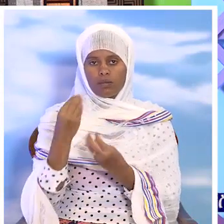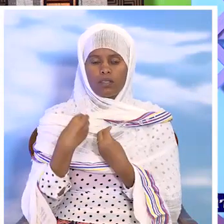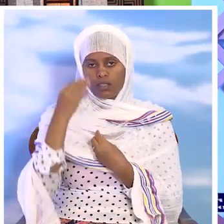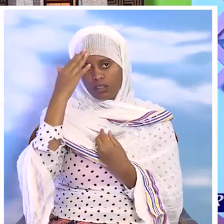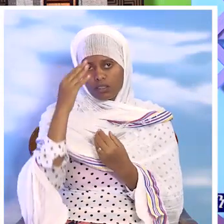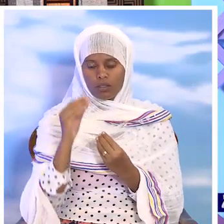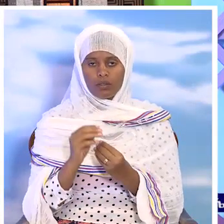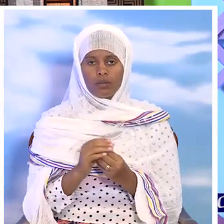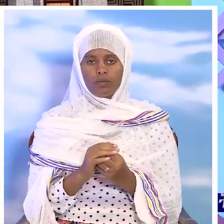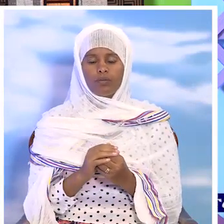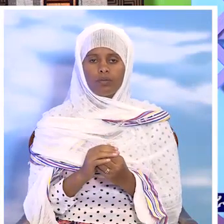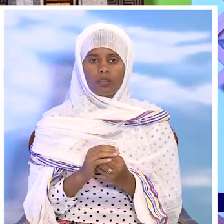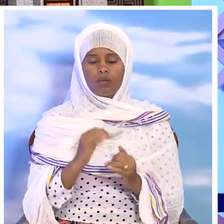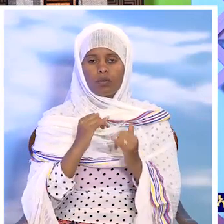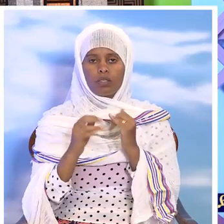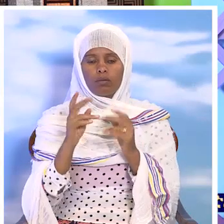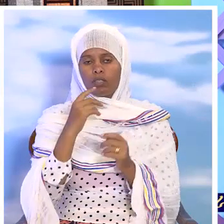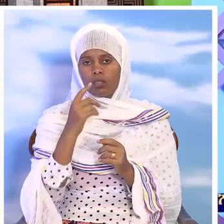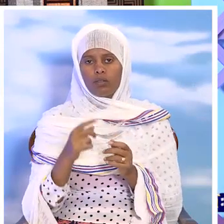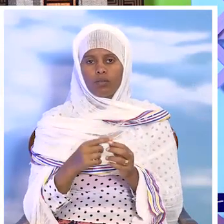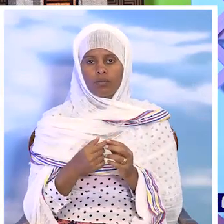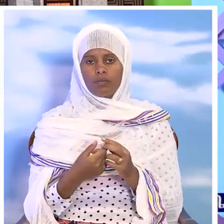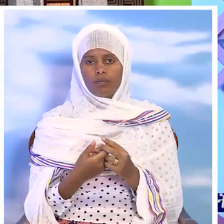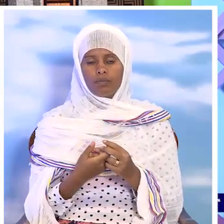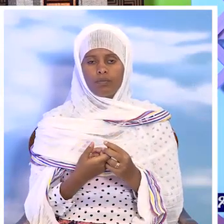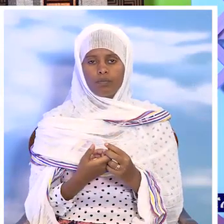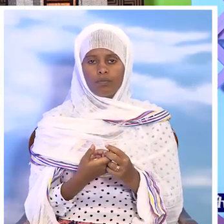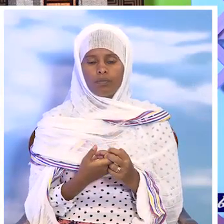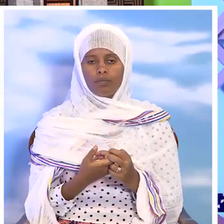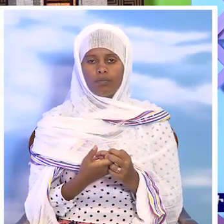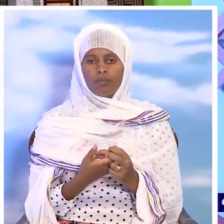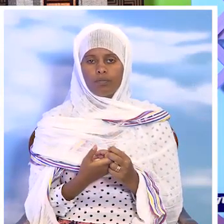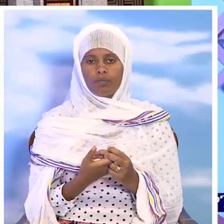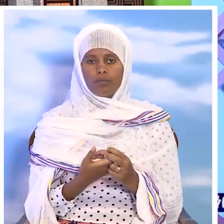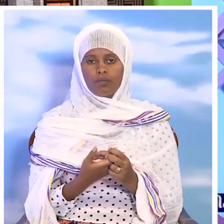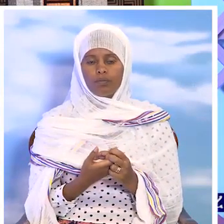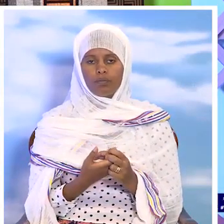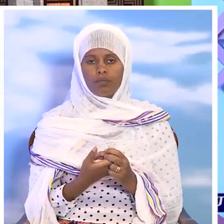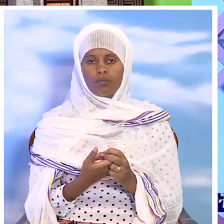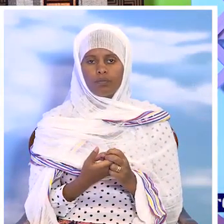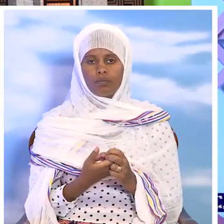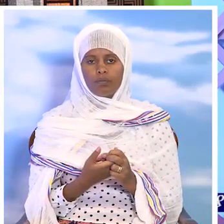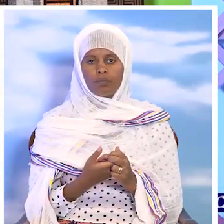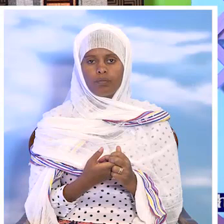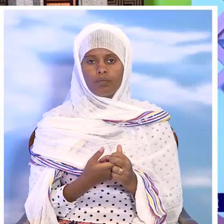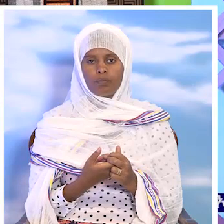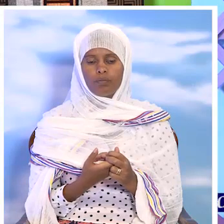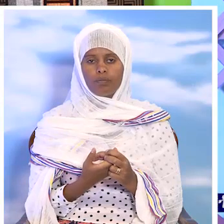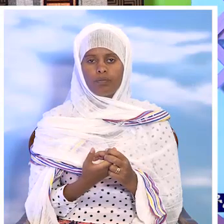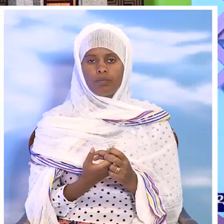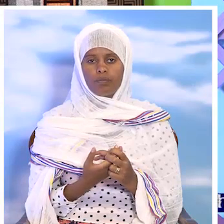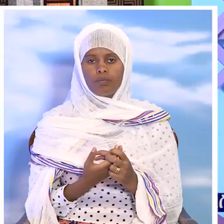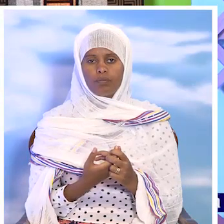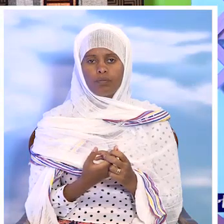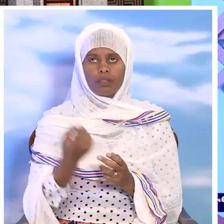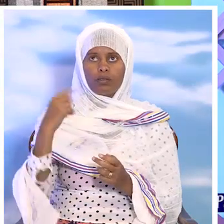ክንምለስ ንኽእል ኢና ማለት እዩ። ኣብ መወዳእታ ድማ እንታይ ኢሉ ነሱ መቀረበት መንግስተ ሰማያት ኢሉ ክርስቶስ ኣምላኽና ክሰብኽ ከሎ